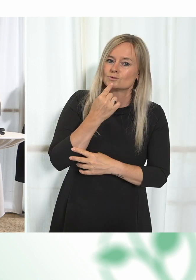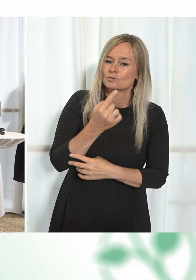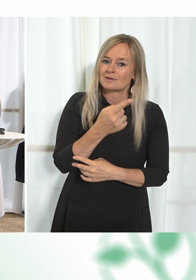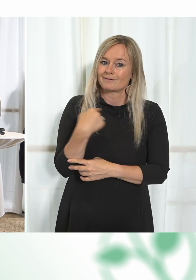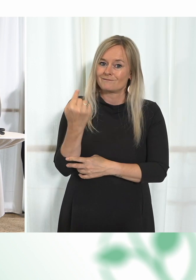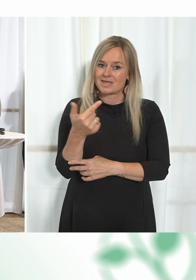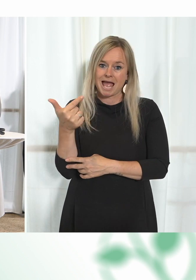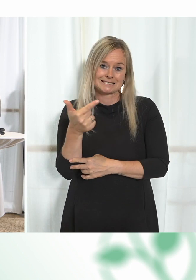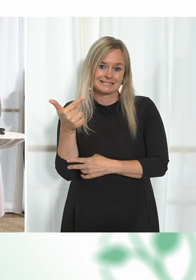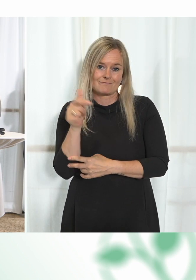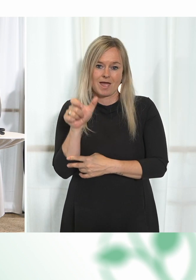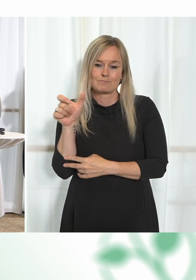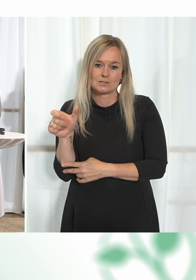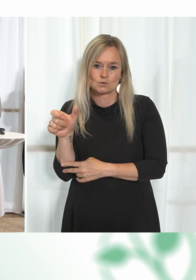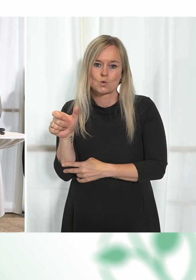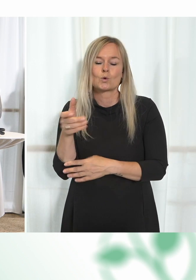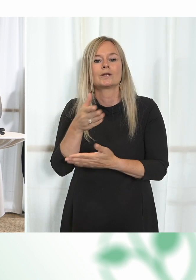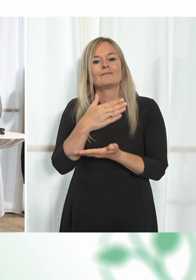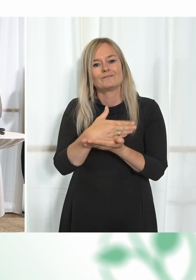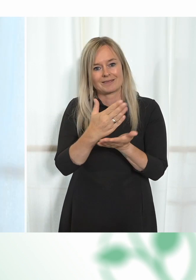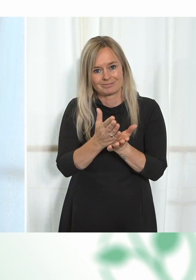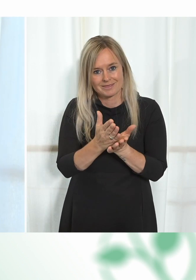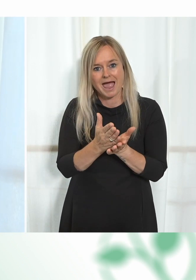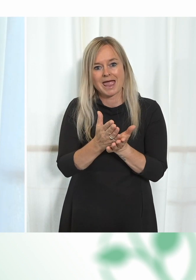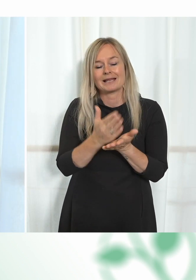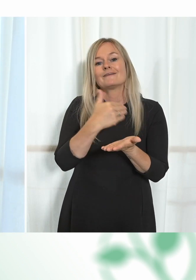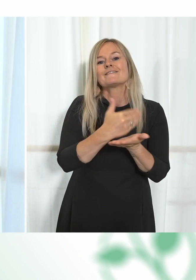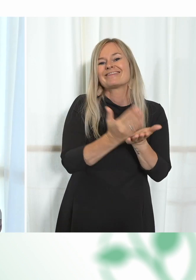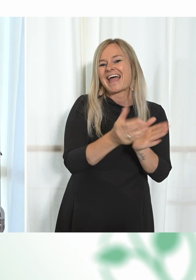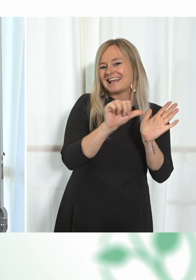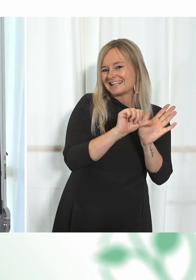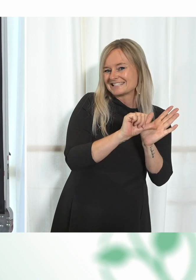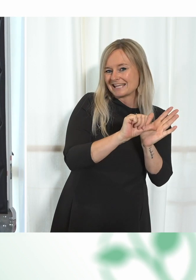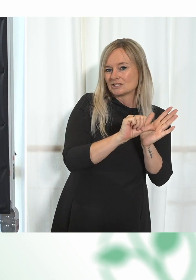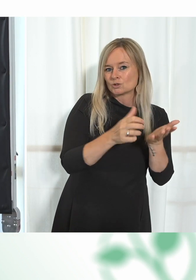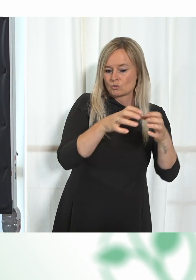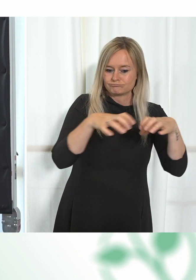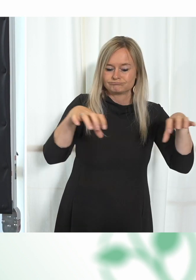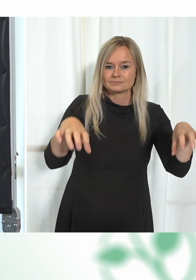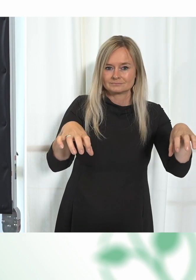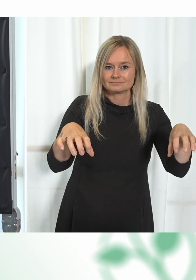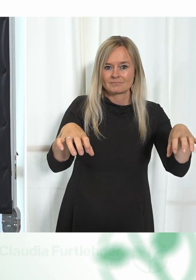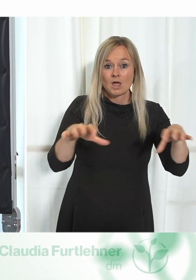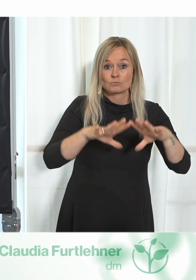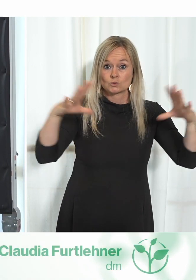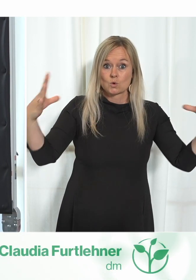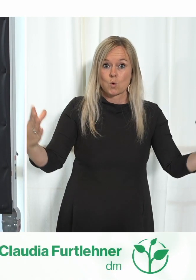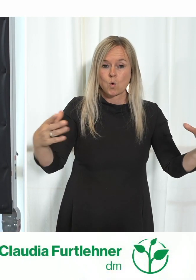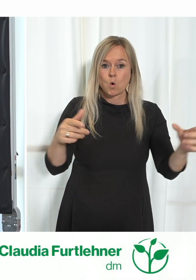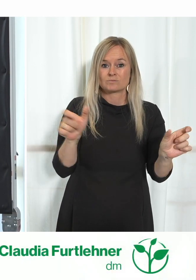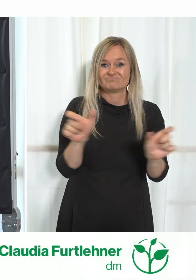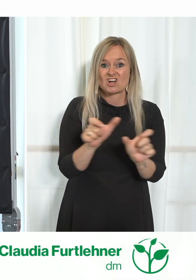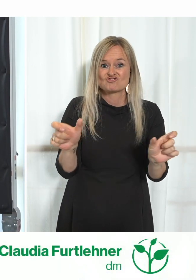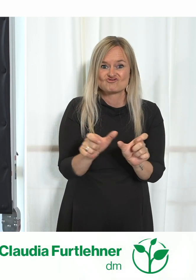zu zweit. Wir teilen sich das Verteilerzentrum und das Verteilerzentrum ist riesig. Wir haben einen Schichtbetrieb. Wir